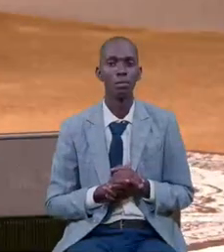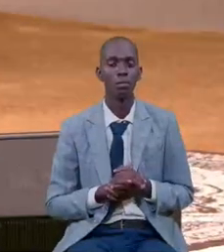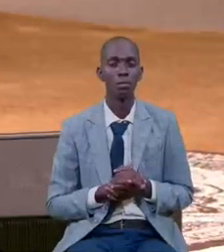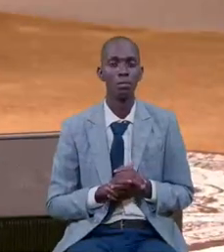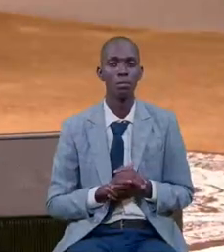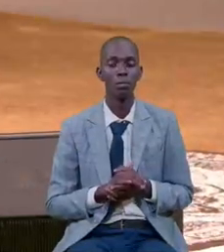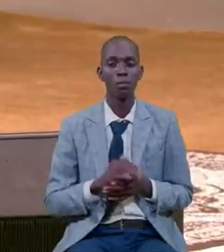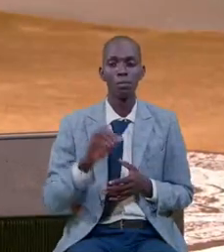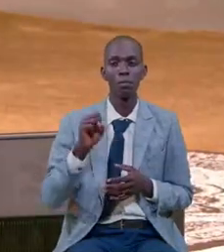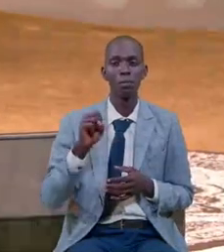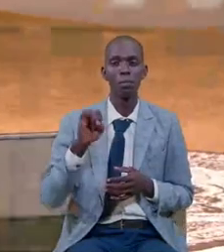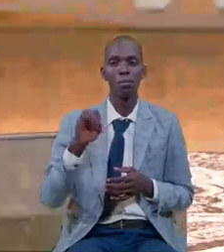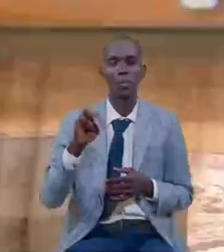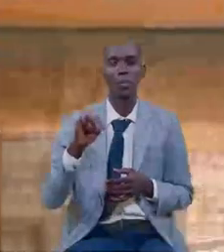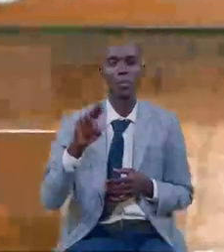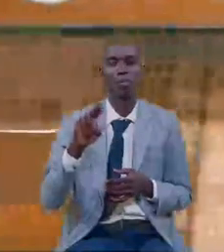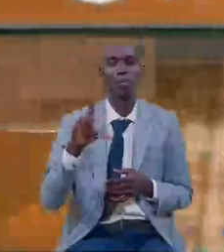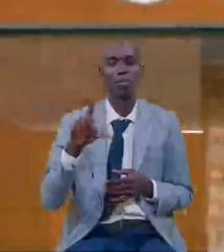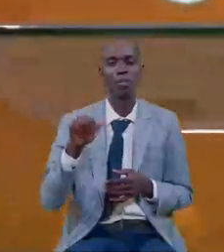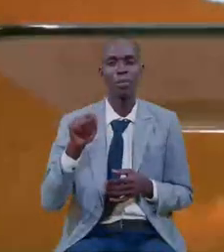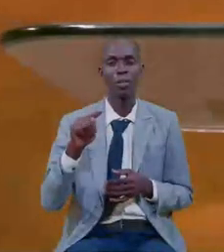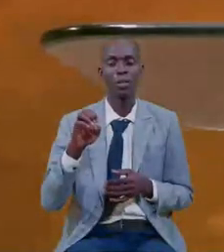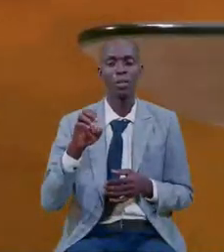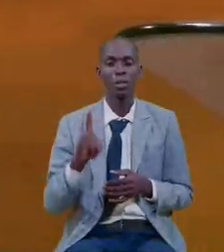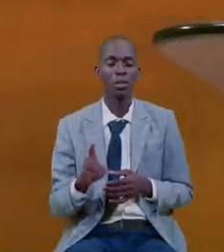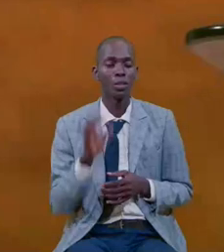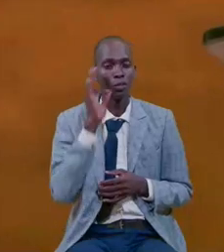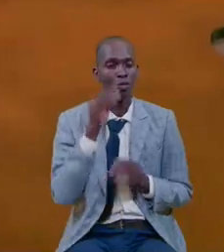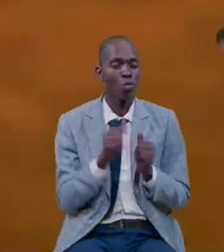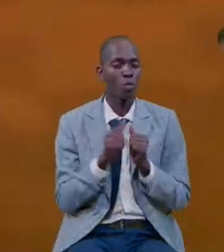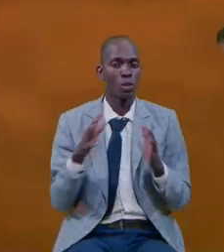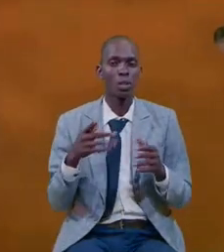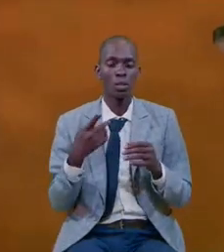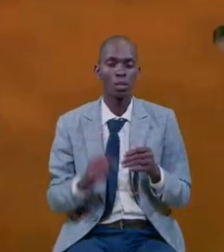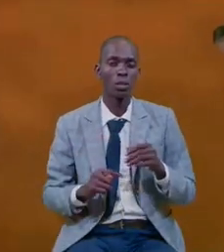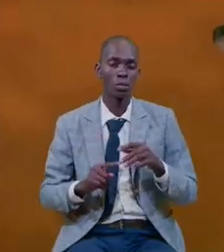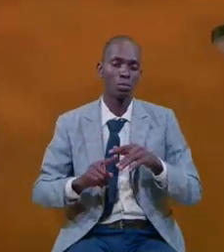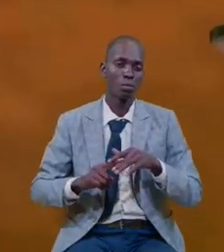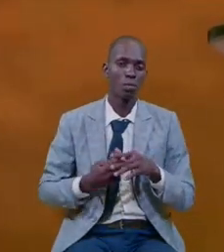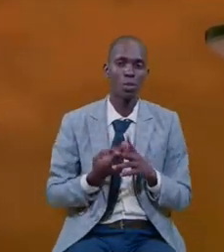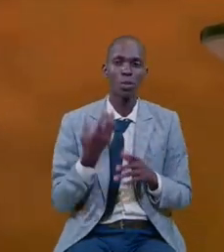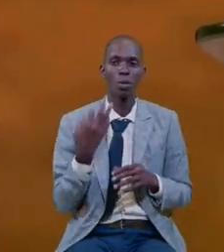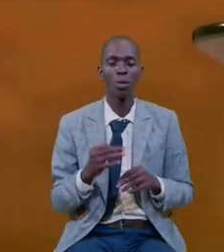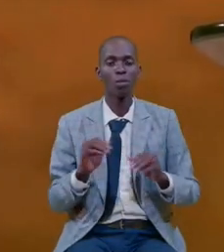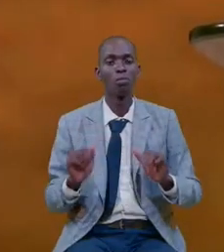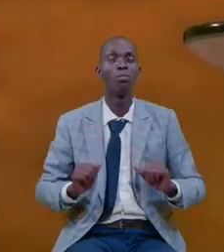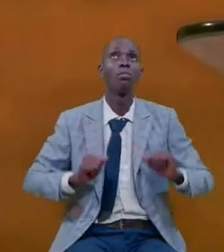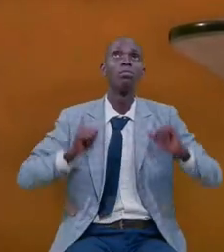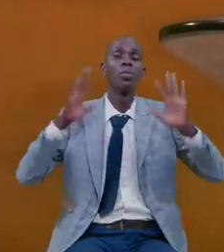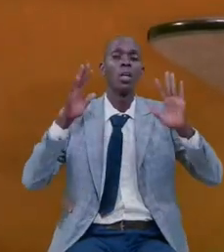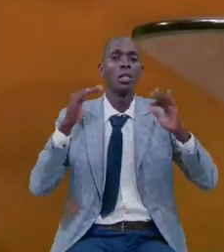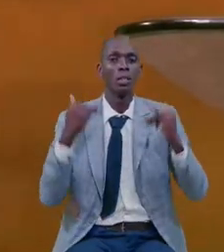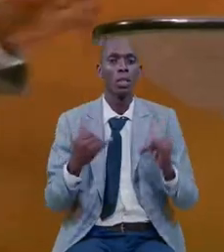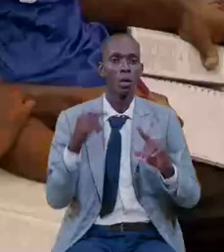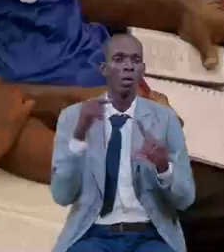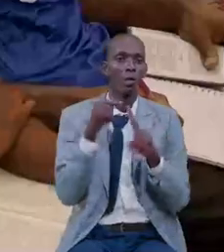Le fruit simulé sans le fondement d'abandon. Nous allons